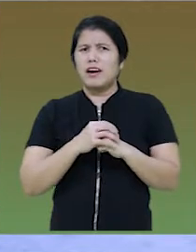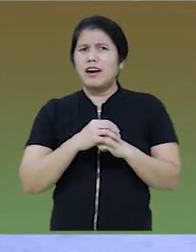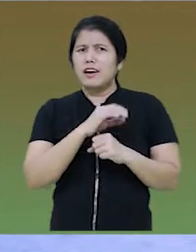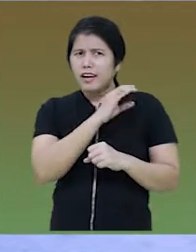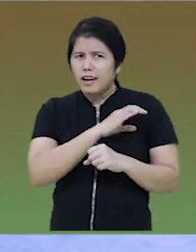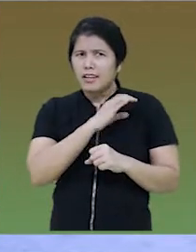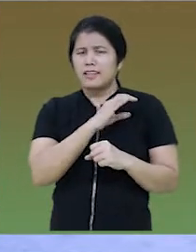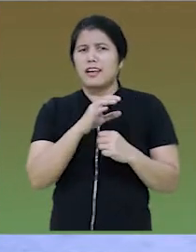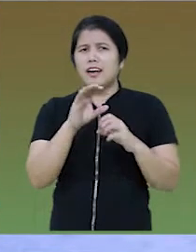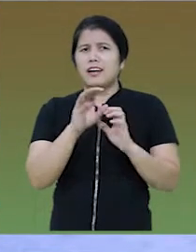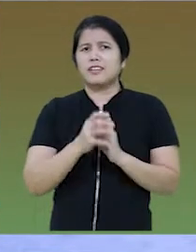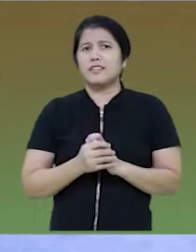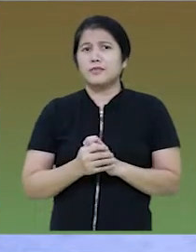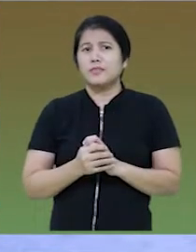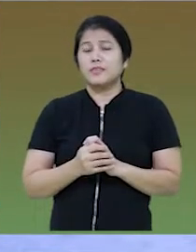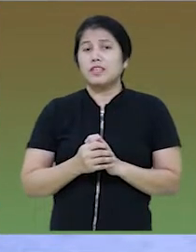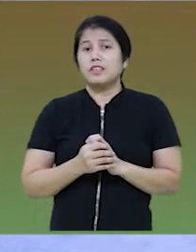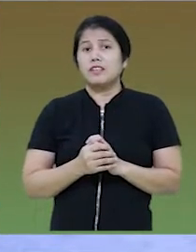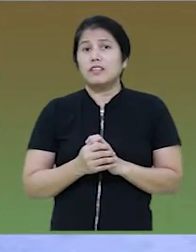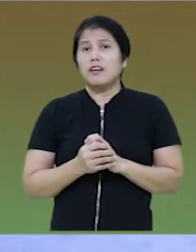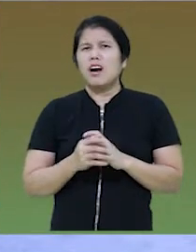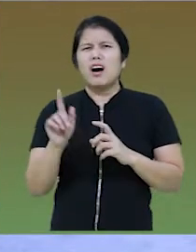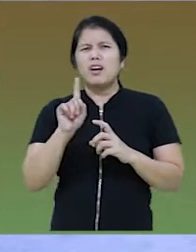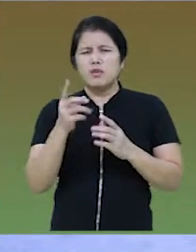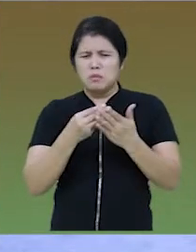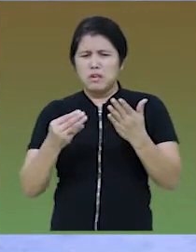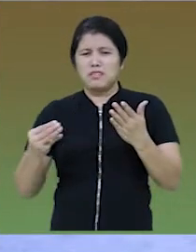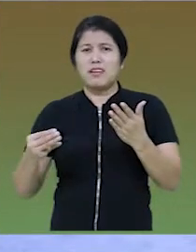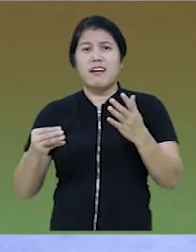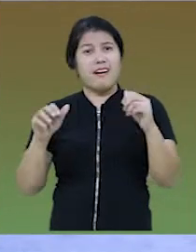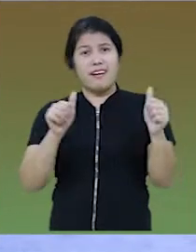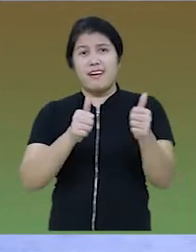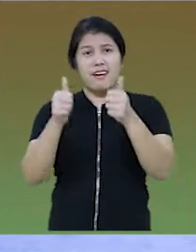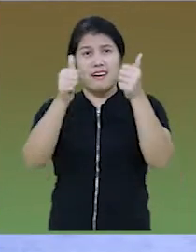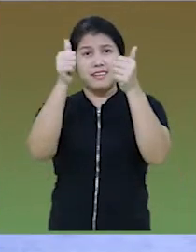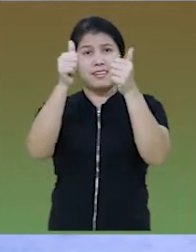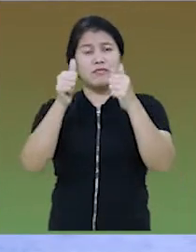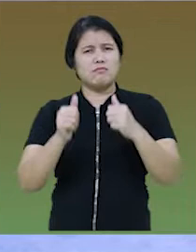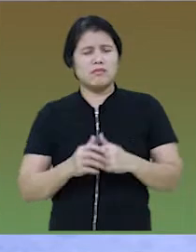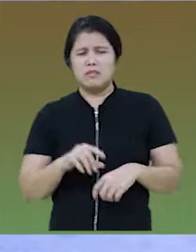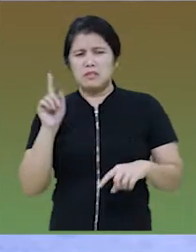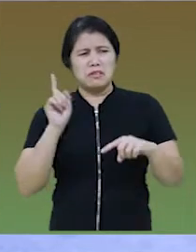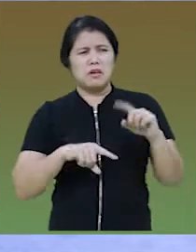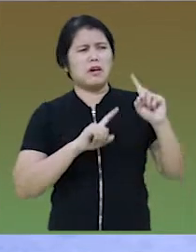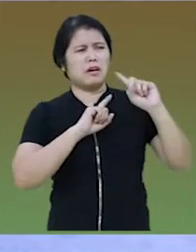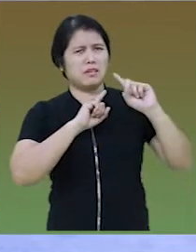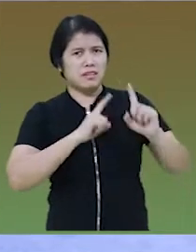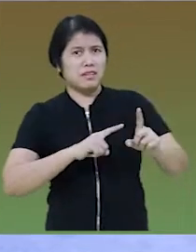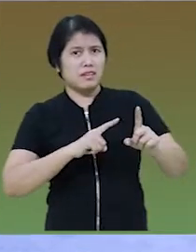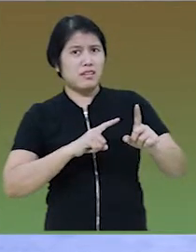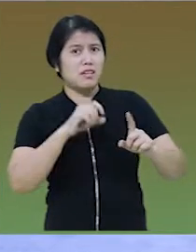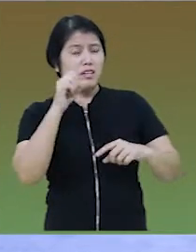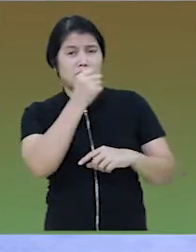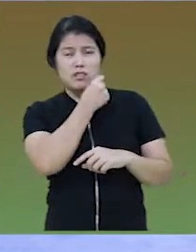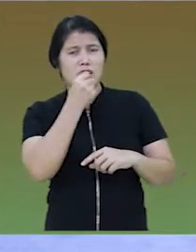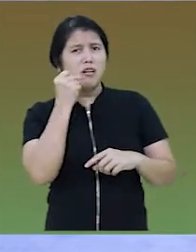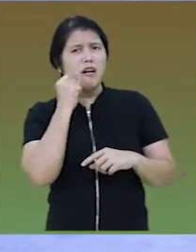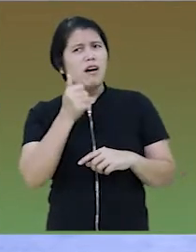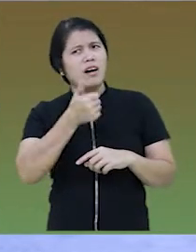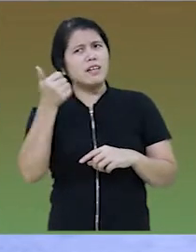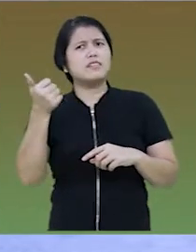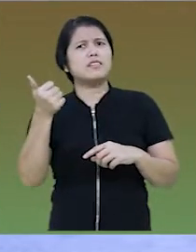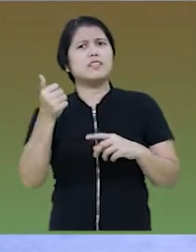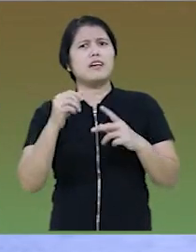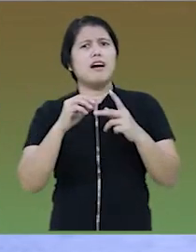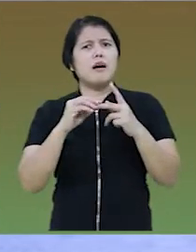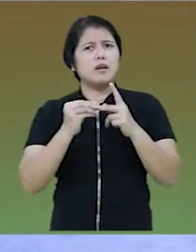ito? Anong uri kaya ng matter ng hangin? Hindi ko rin kayang sagutin yan siya eh.